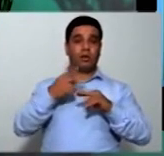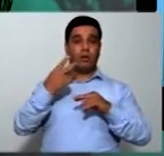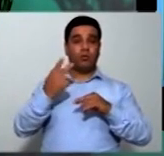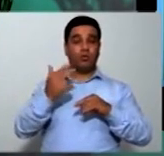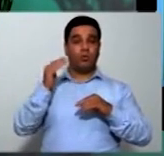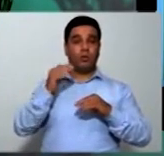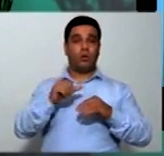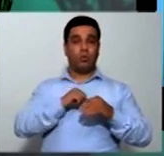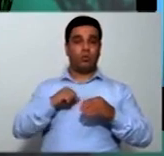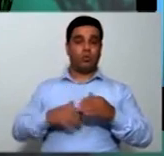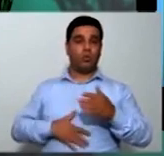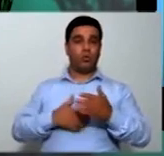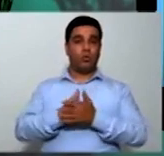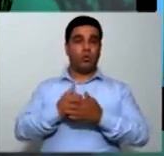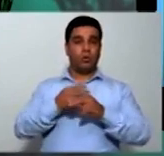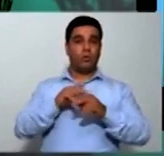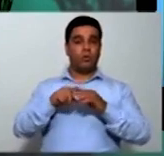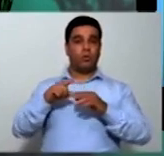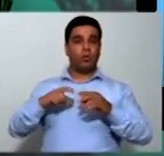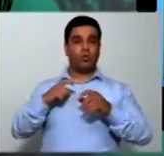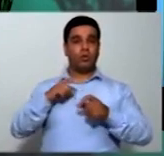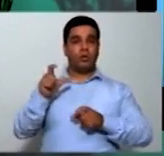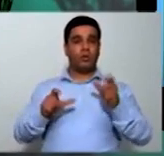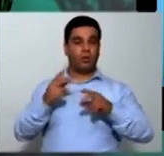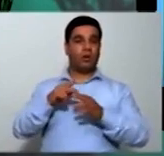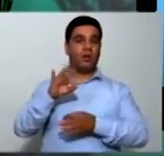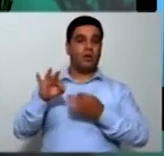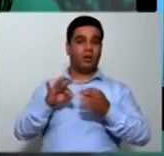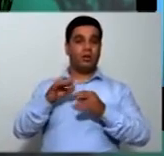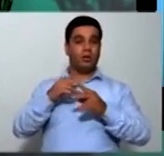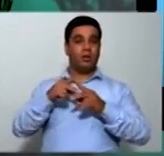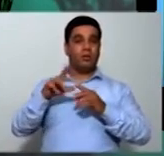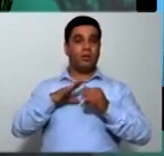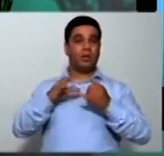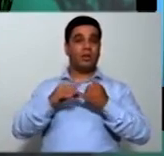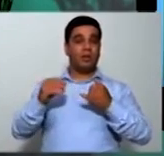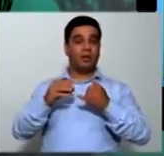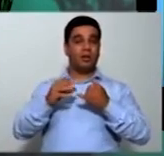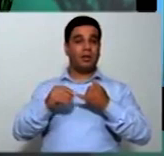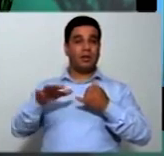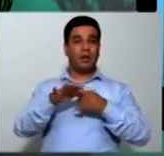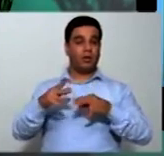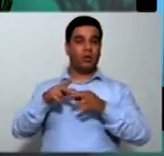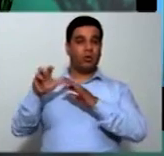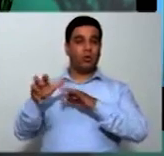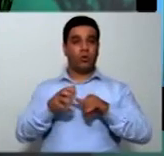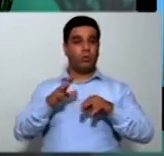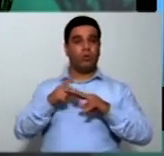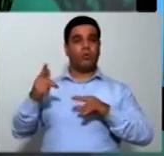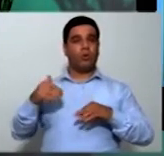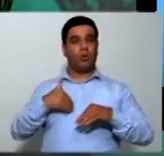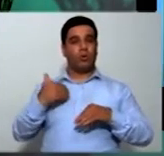ortiq o'ziga to'q xo'jaliklarning ortiqcha deb hisoblangan yerlari tortib olindi. Ularning